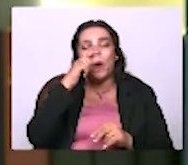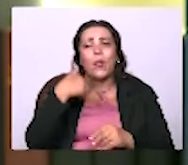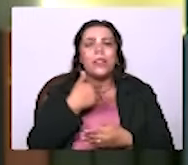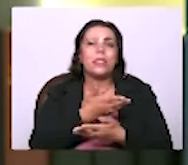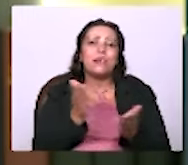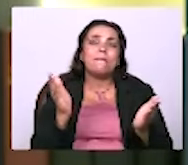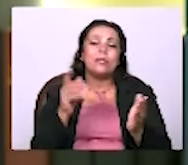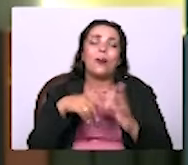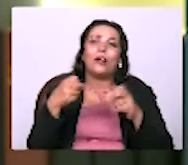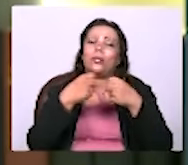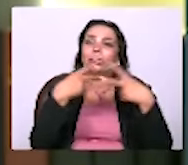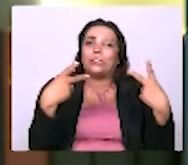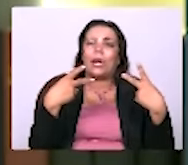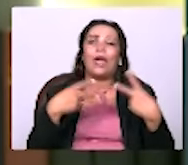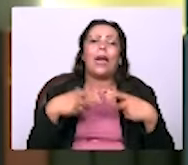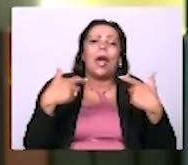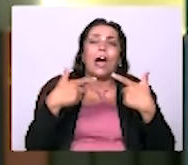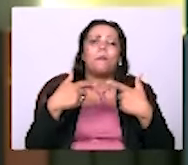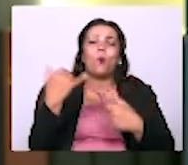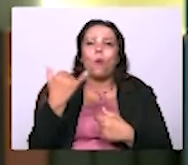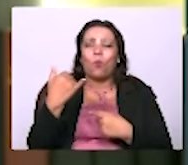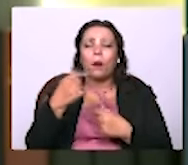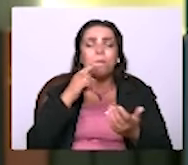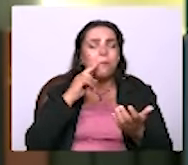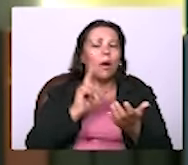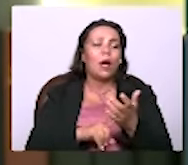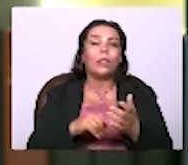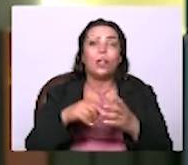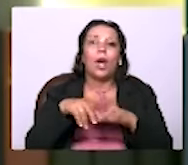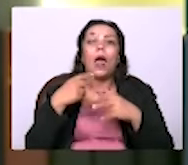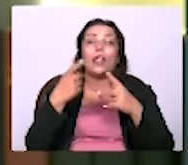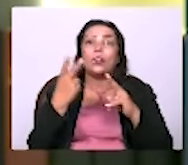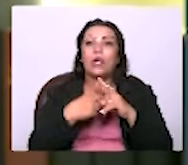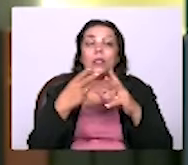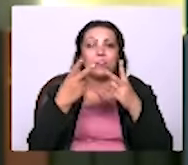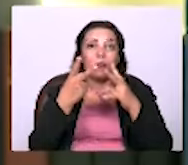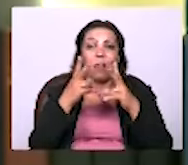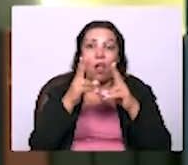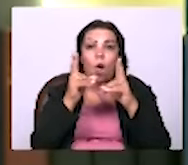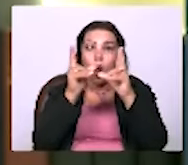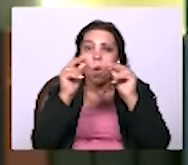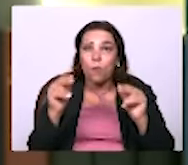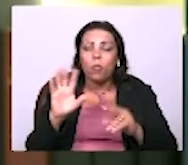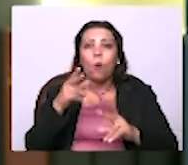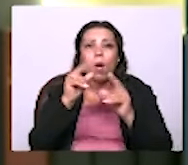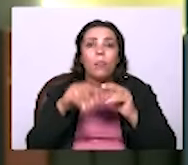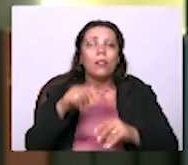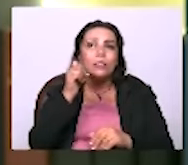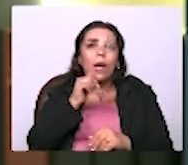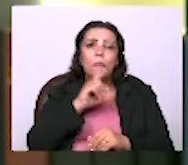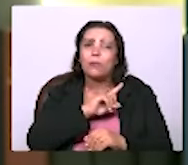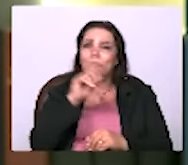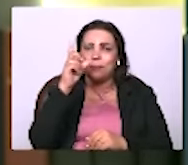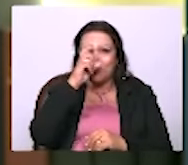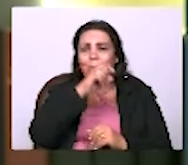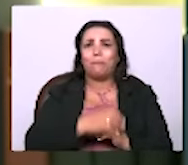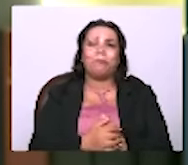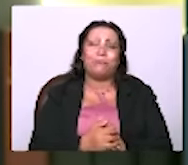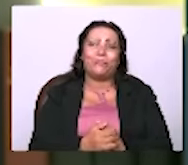ان ينتهي هذا الاعتداء قريبا لان بالفعل لا لبنان ولا لبنانيين يقدروا يحتمل اكثر من